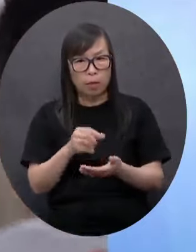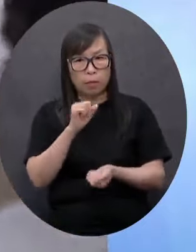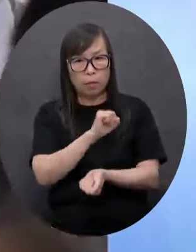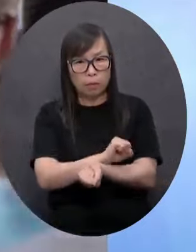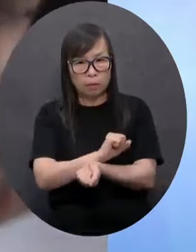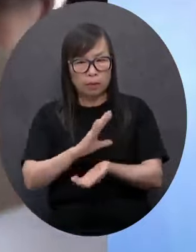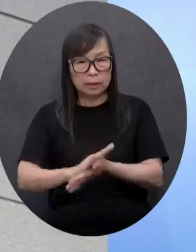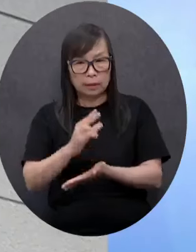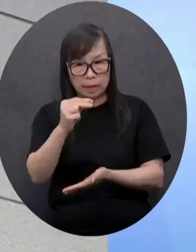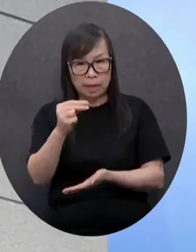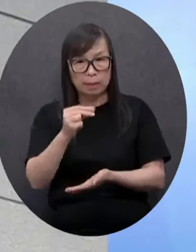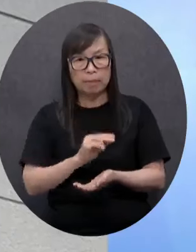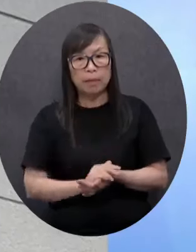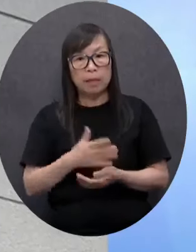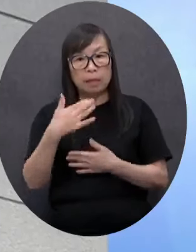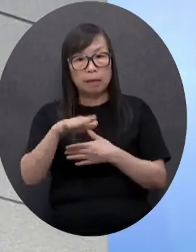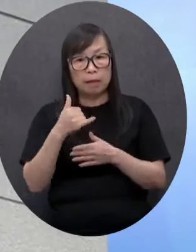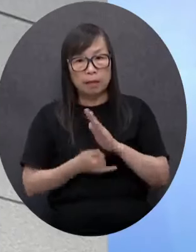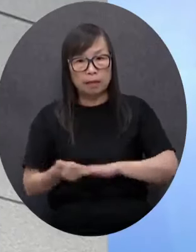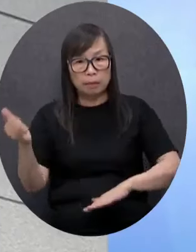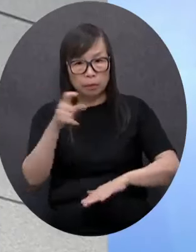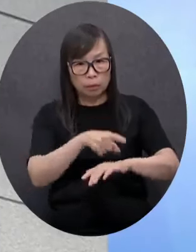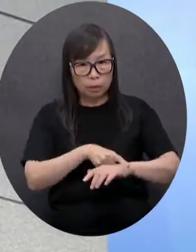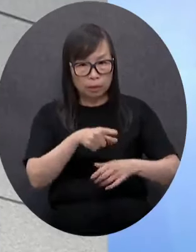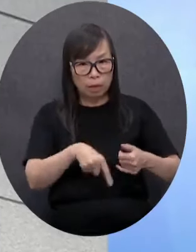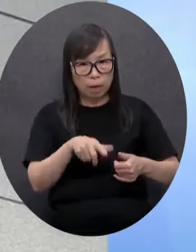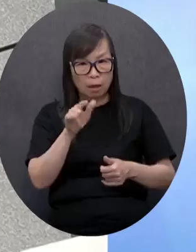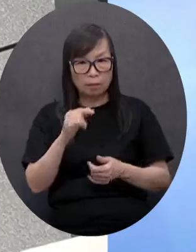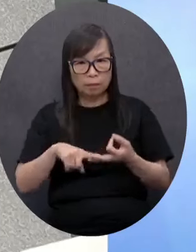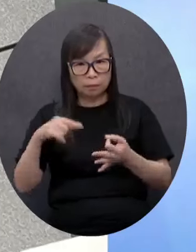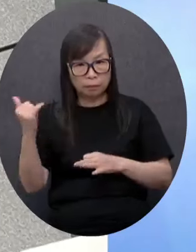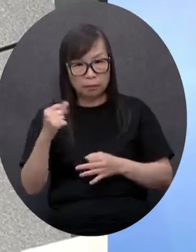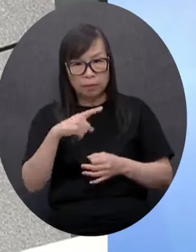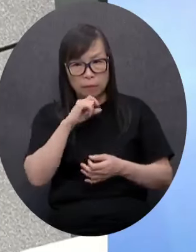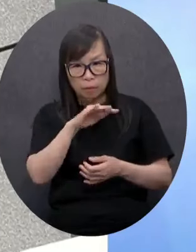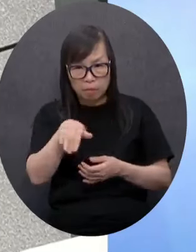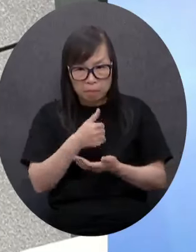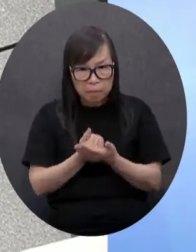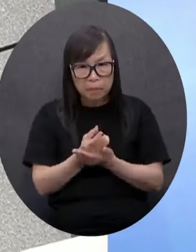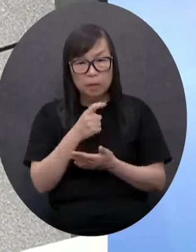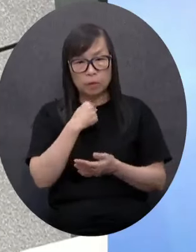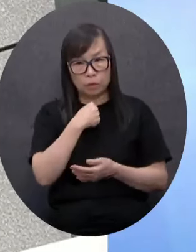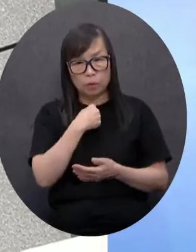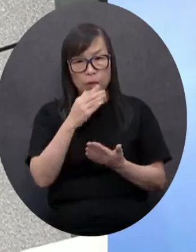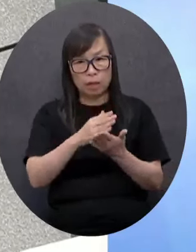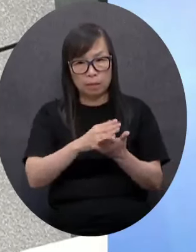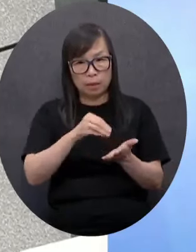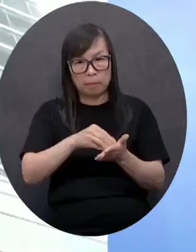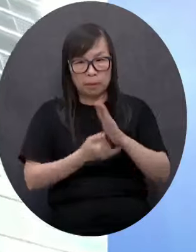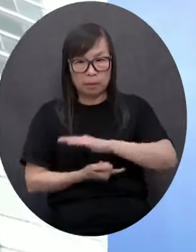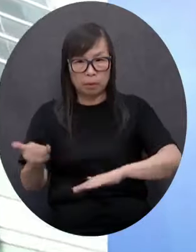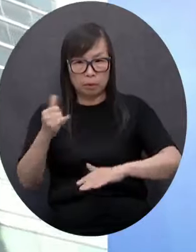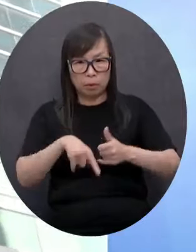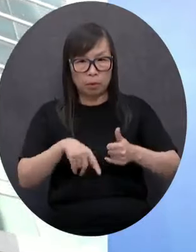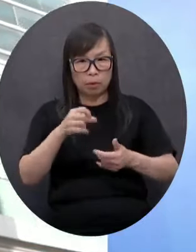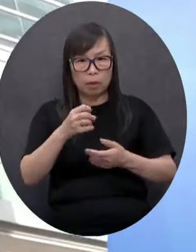处七年监禁。至于其他潜逃通缉犯，邓炳强话会对他们不时检讨，有需要的时候会列为指名潜逃者，实